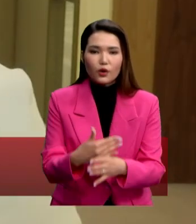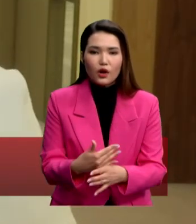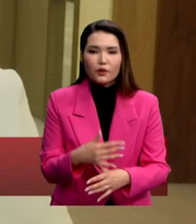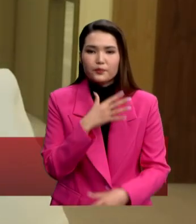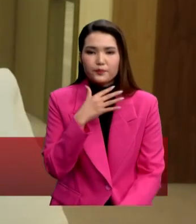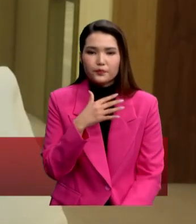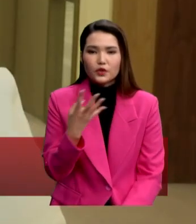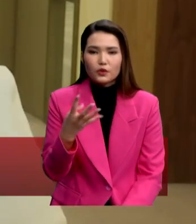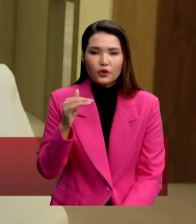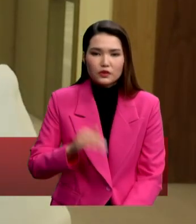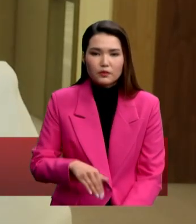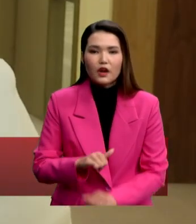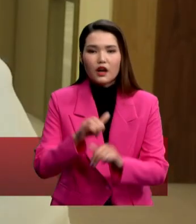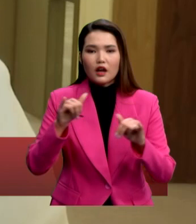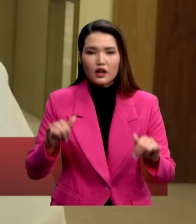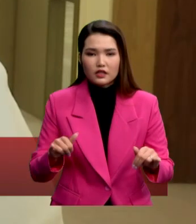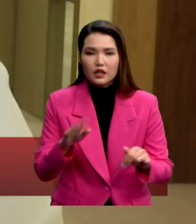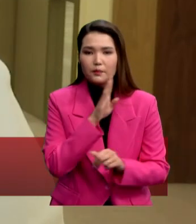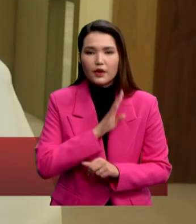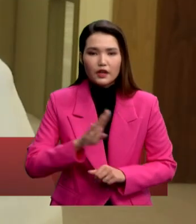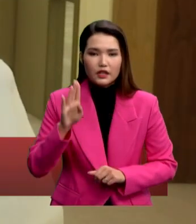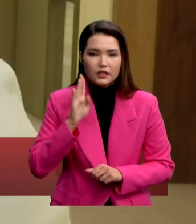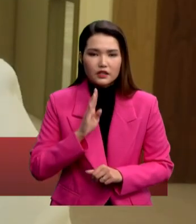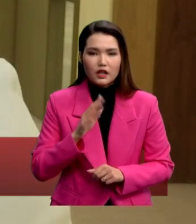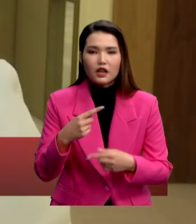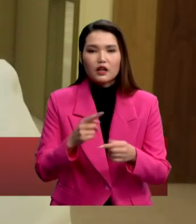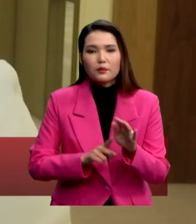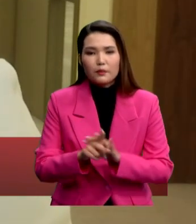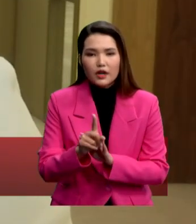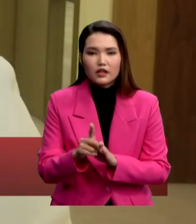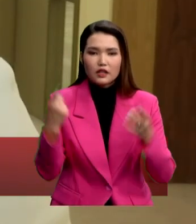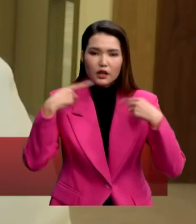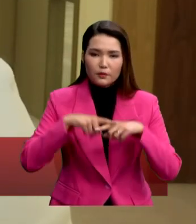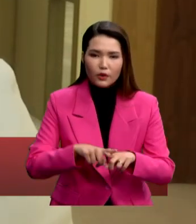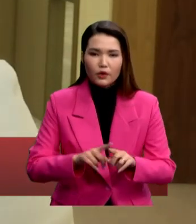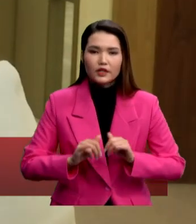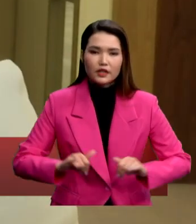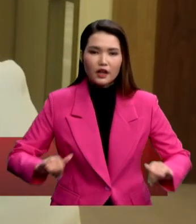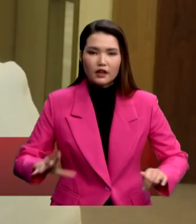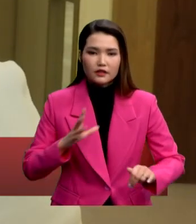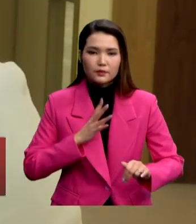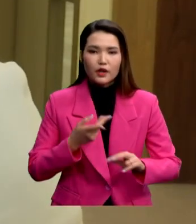4 мыңнан астам әйелдер бастаған проектілер іске